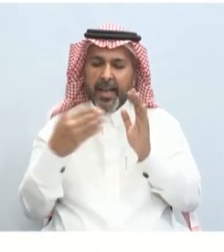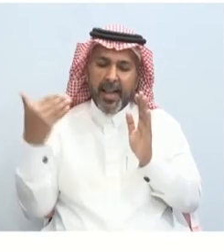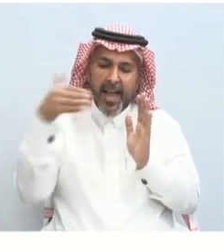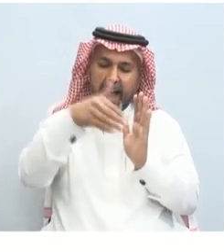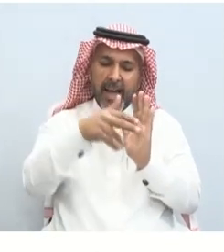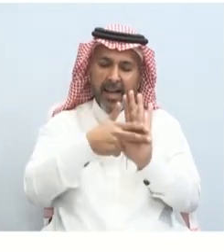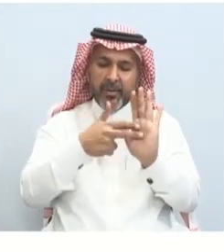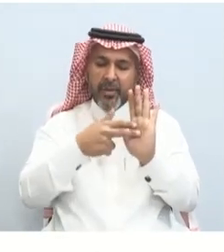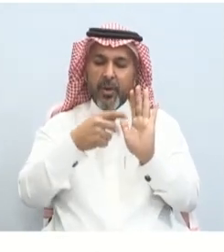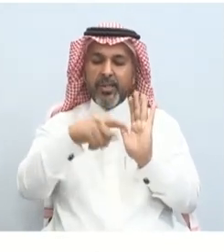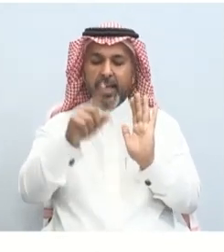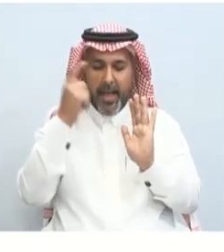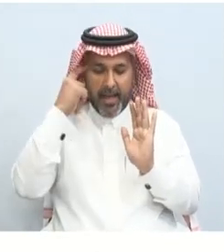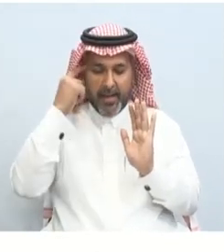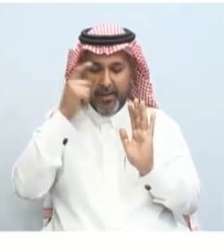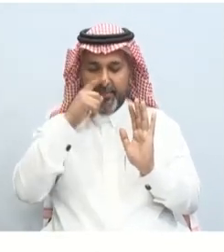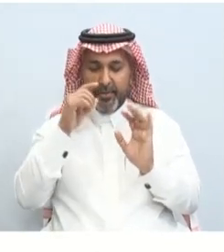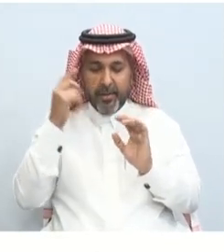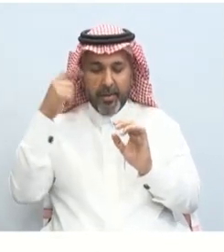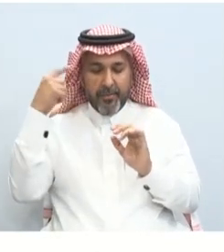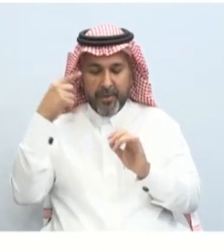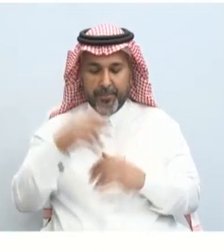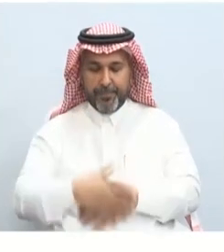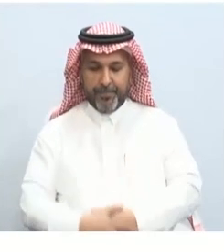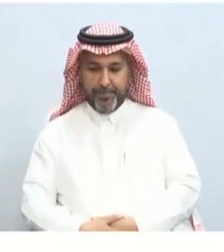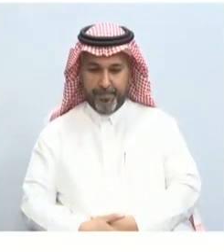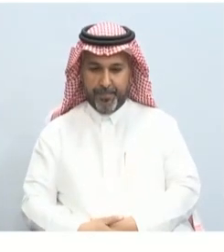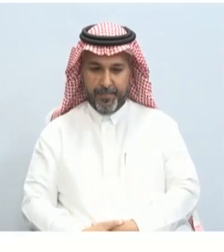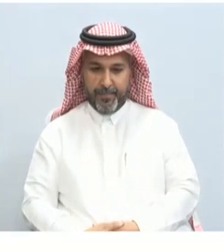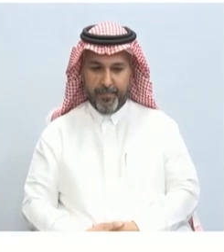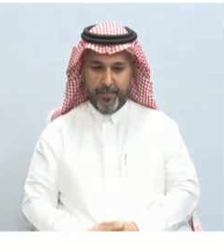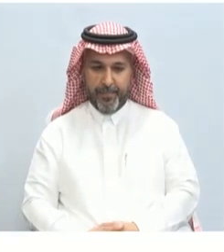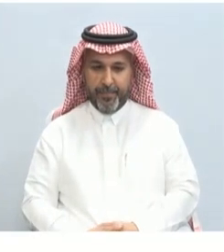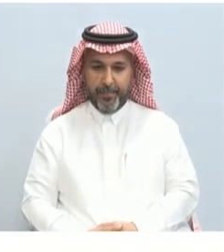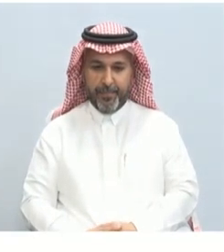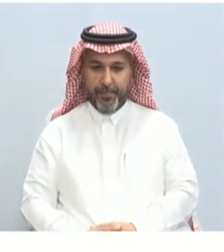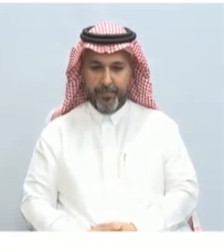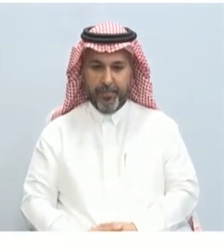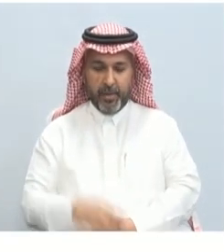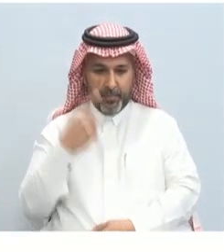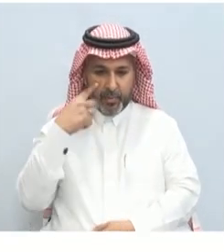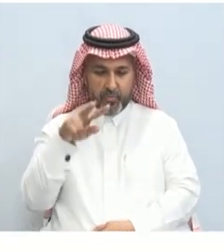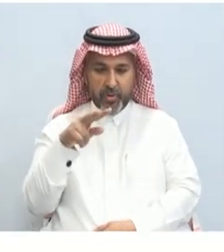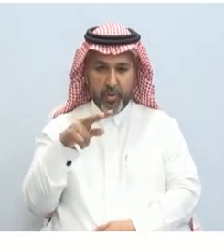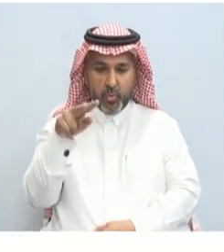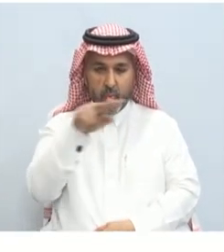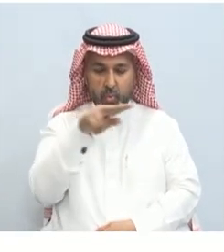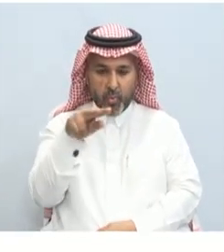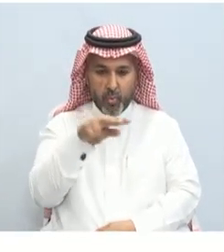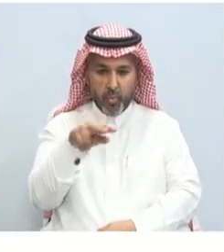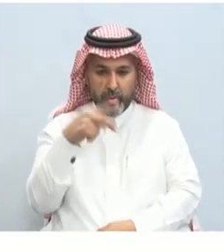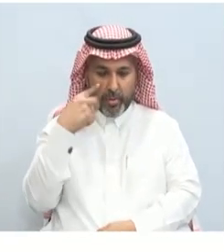الاستدلال كان صحيحا الان لدينا فقره اقرا دعونا